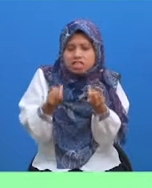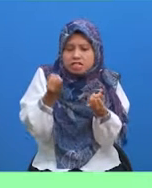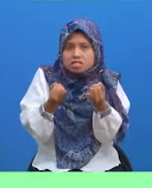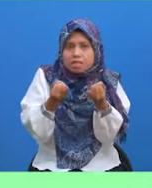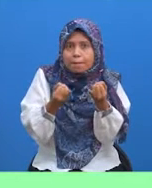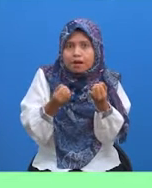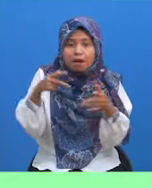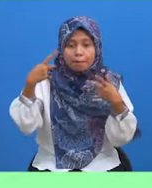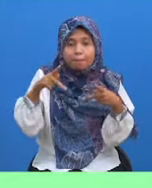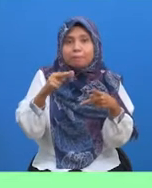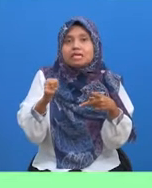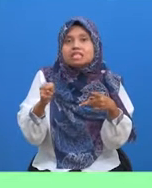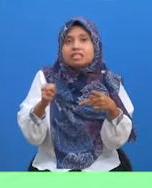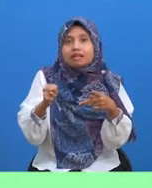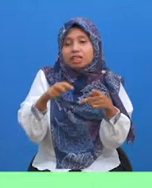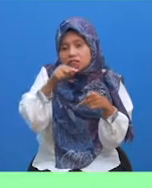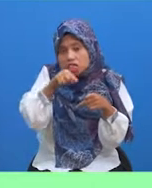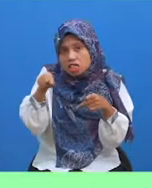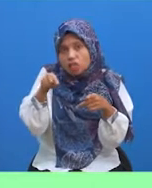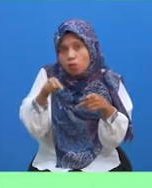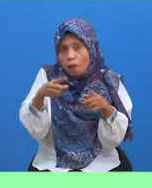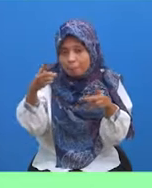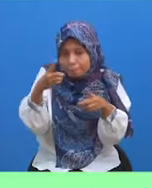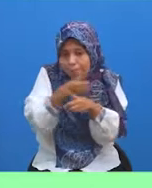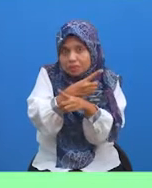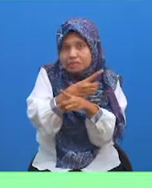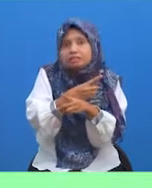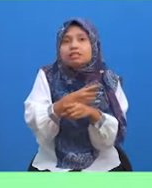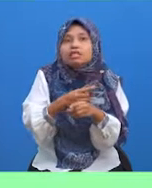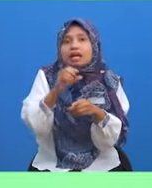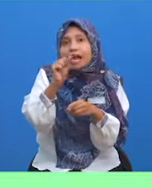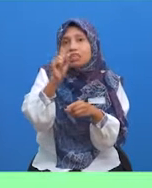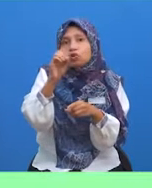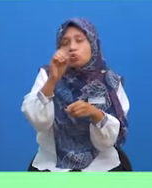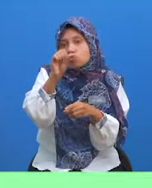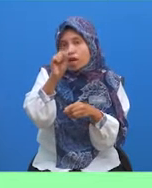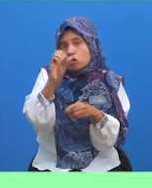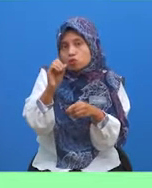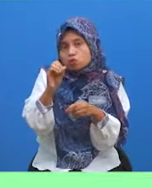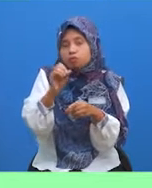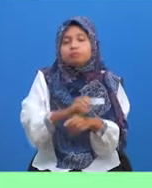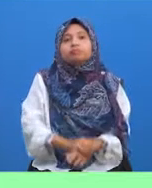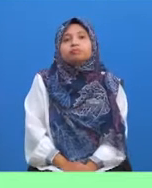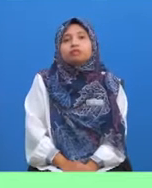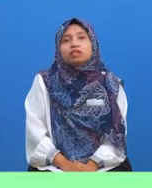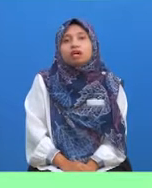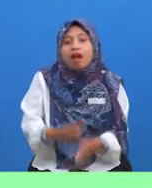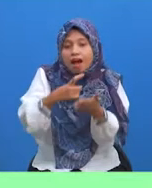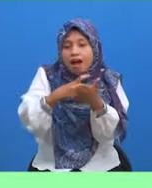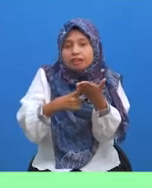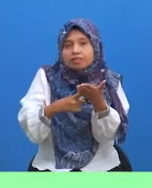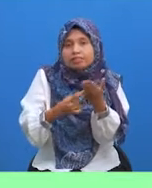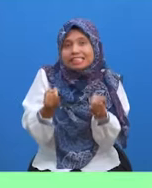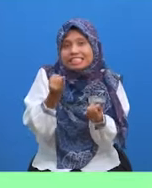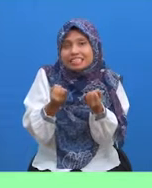kedok didih B dengan jeruk es kosong es gosok pada titik kosong hargakeseimbangan picosong